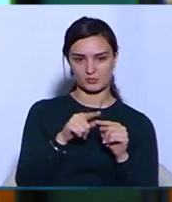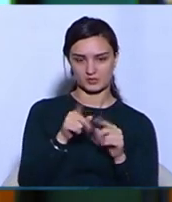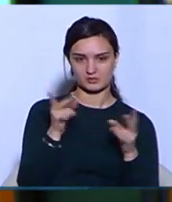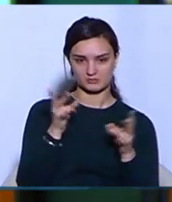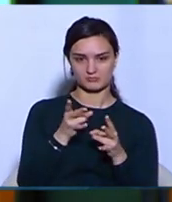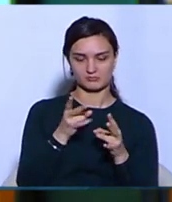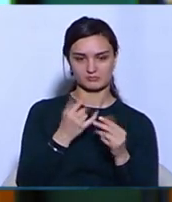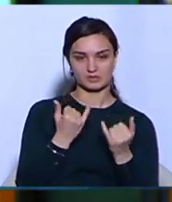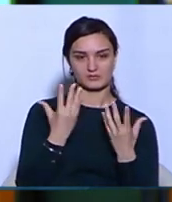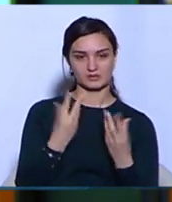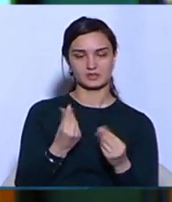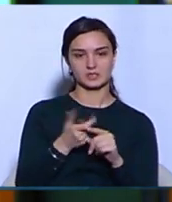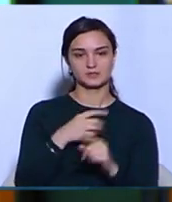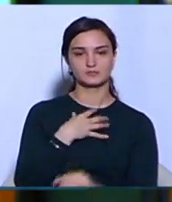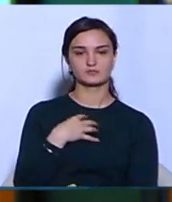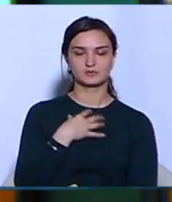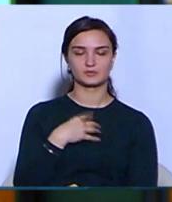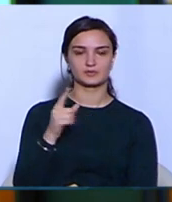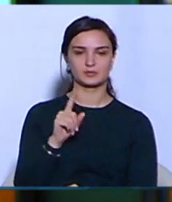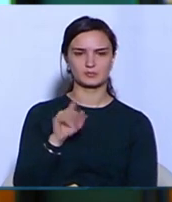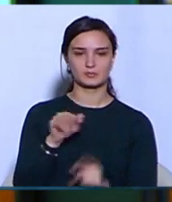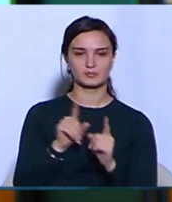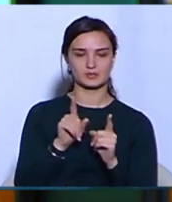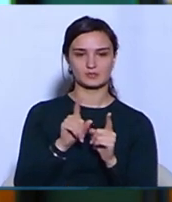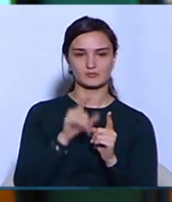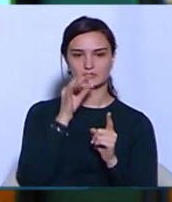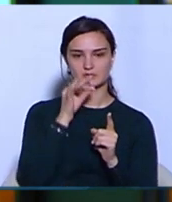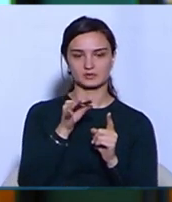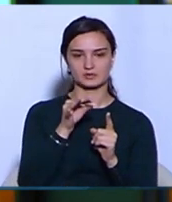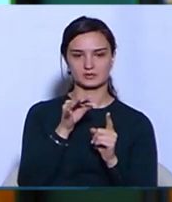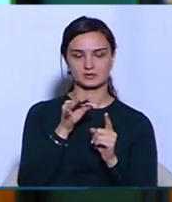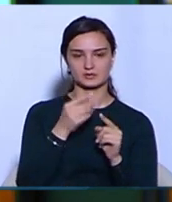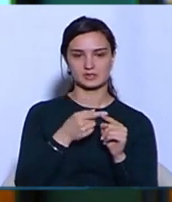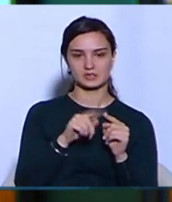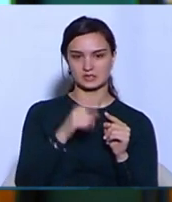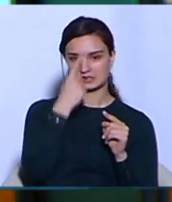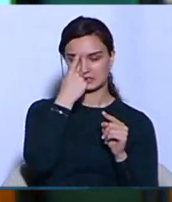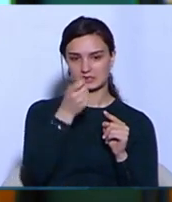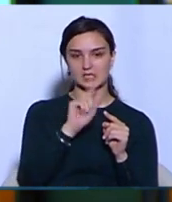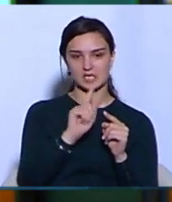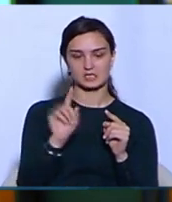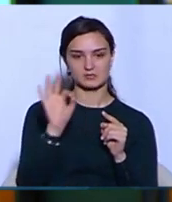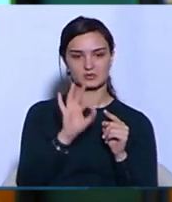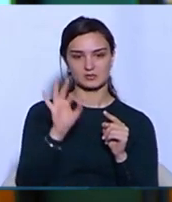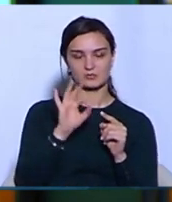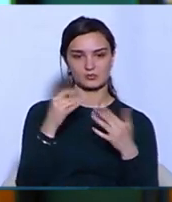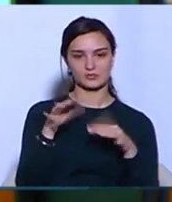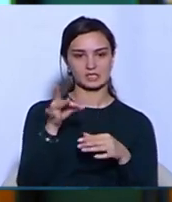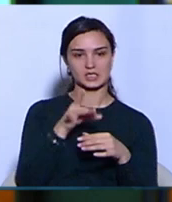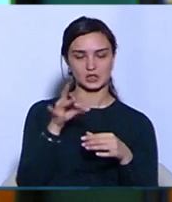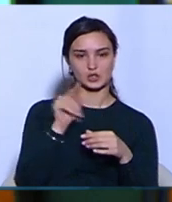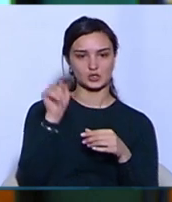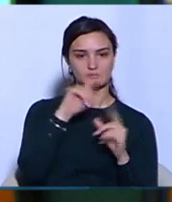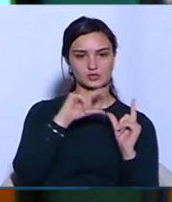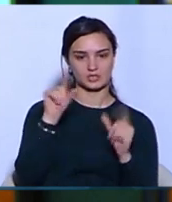ემსახურება დღევანდელი დღე, ალბათ ძალიან მნიშვნელოვანია რომ მაინც შევახსენოთ ნიშნების შესახებ. ამიტომ რომ აი უკვე რეგიონებში